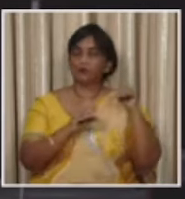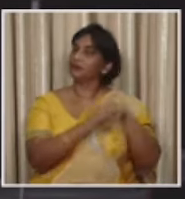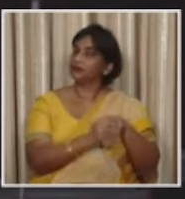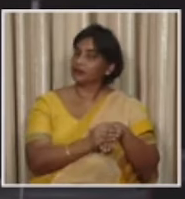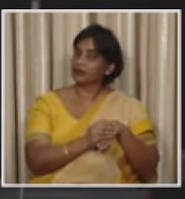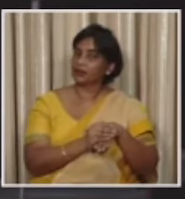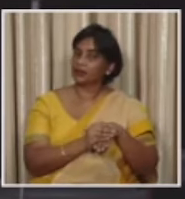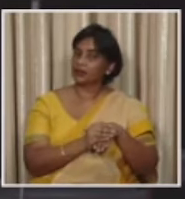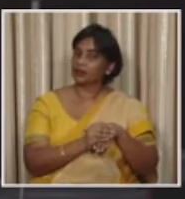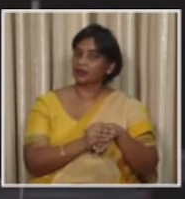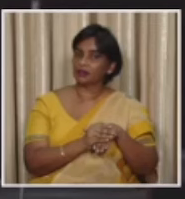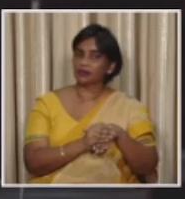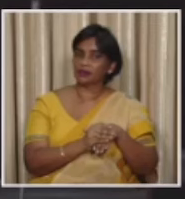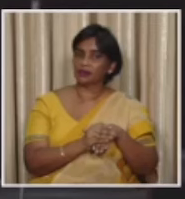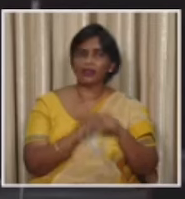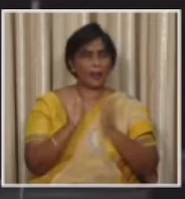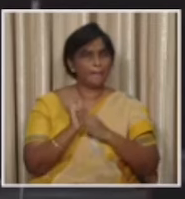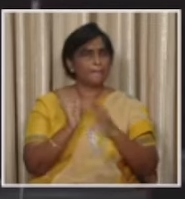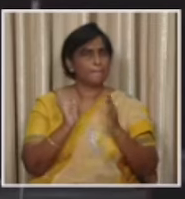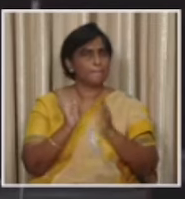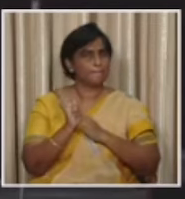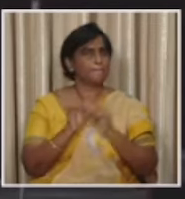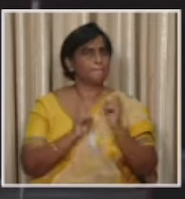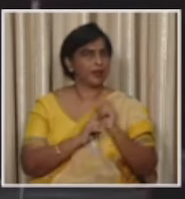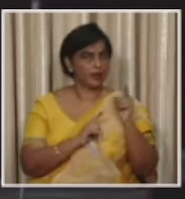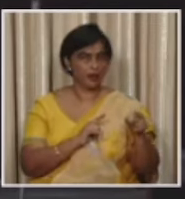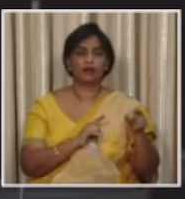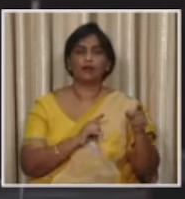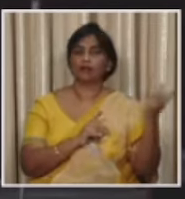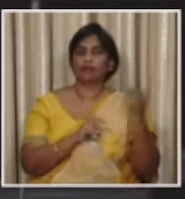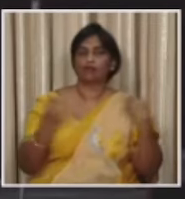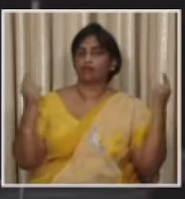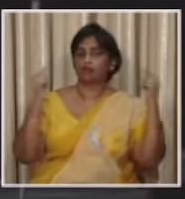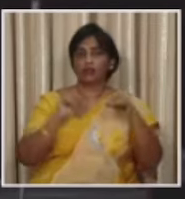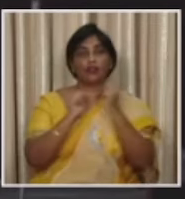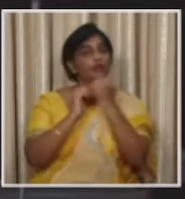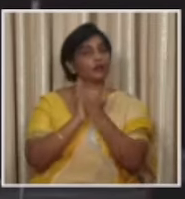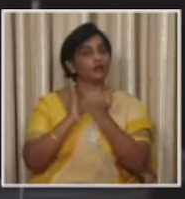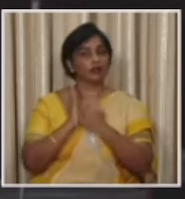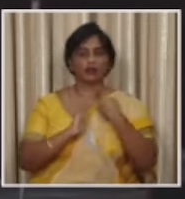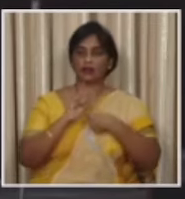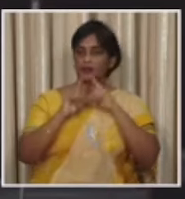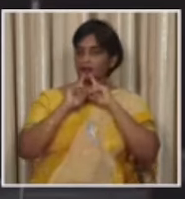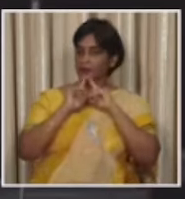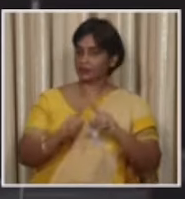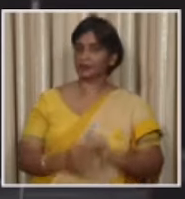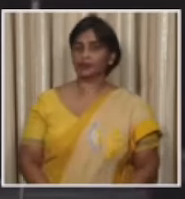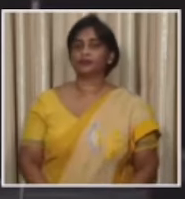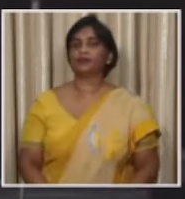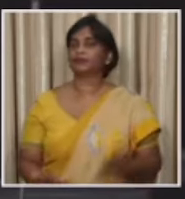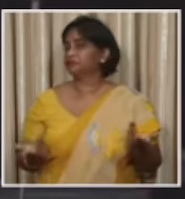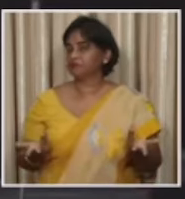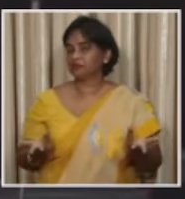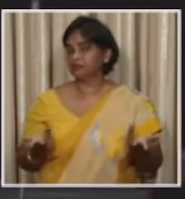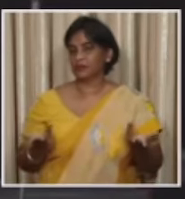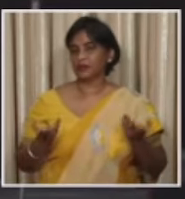නියෝජනය කරන මන්දනේ අලුත් NPP එකටයි දෙගොල්ලන්ටම බැරි වුණා තමන්ගේ වැඩපිළිවෙල රට හමුවේ කියලා. එතකොට මොකද්ද